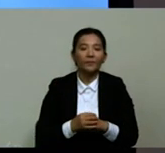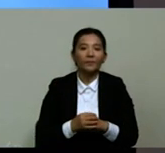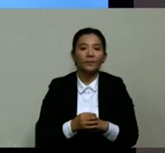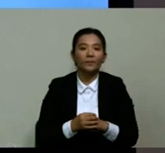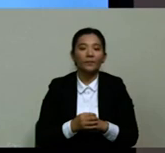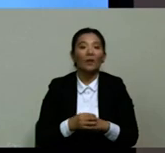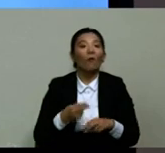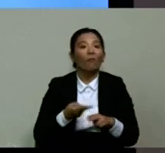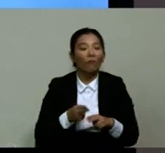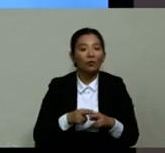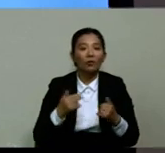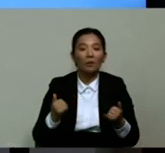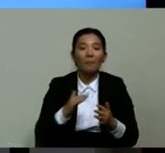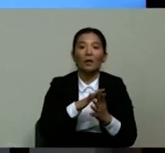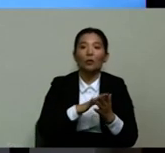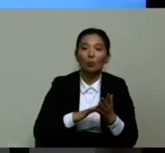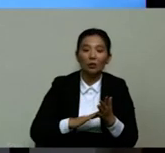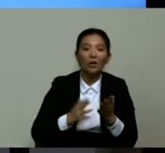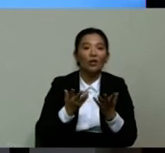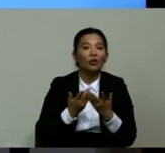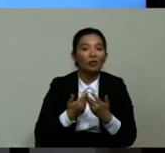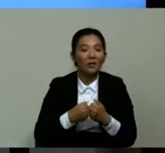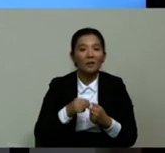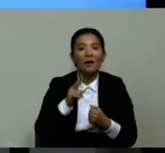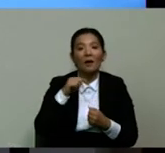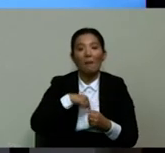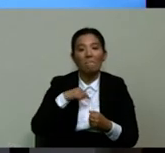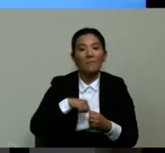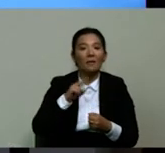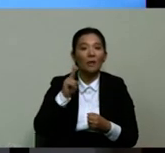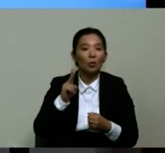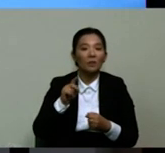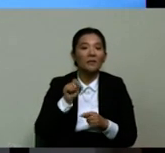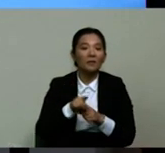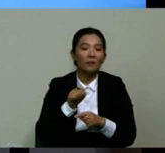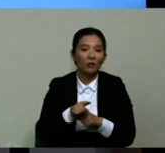Ну, давайте теперь продолжим решать комбинаторные задачи.